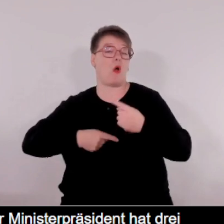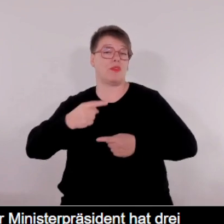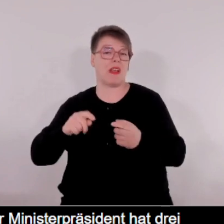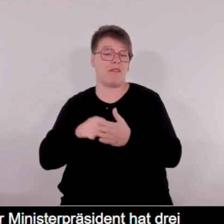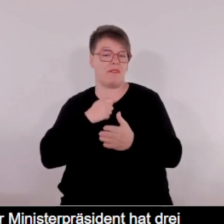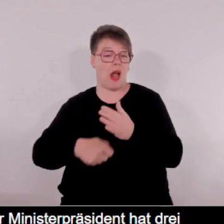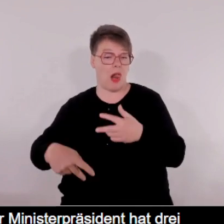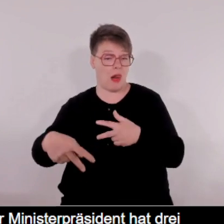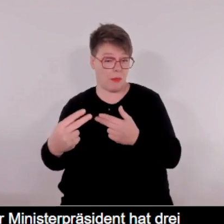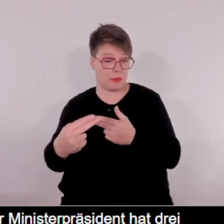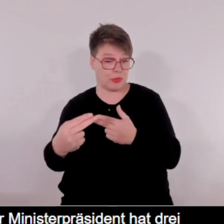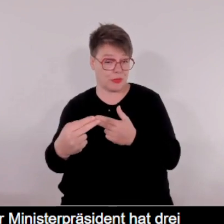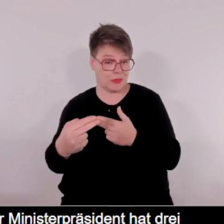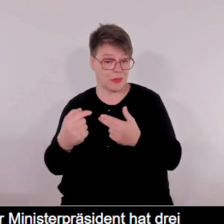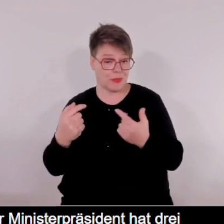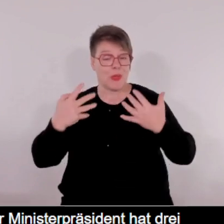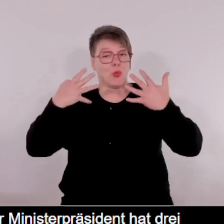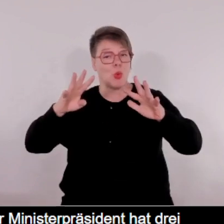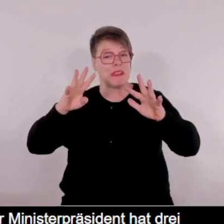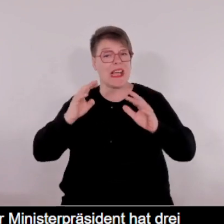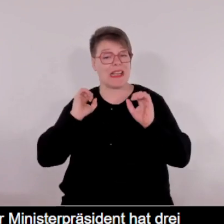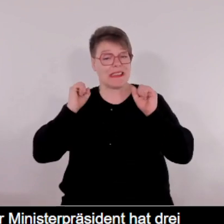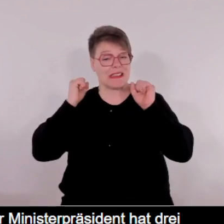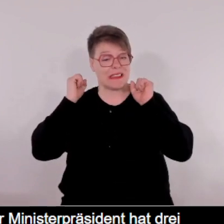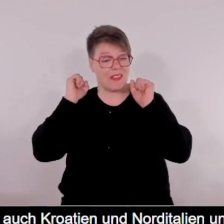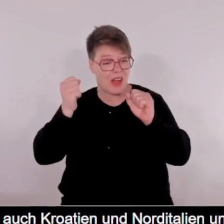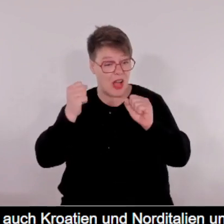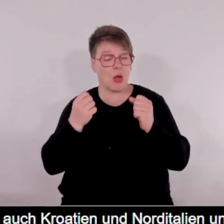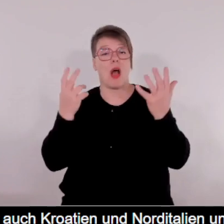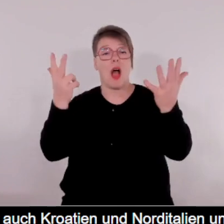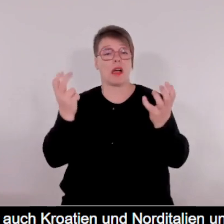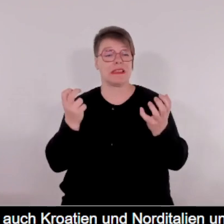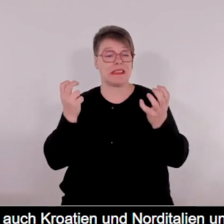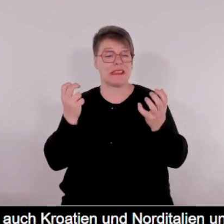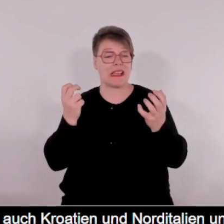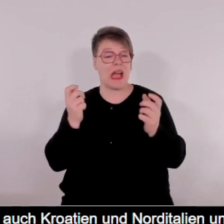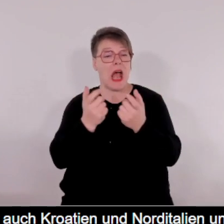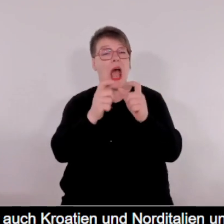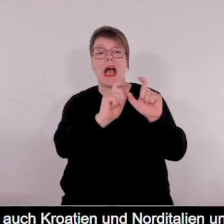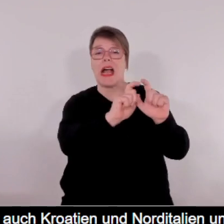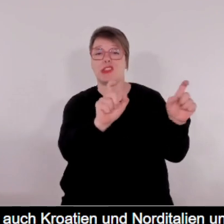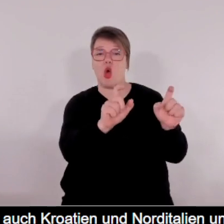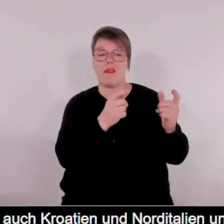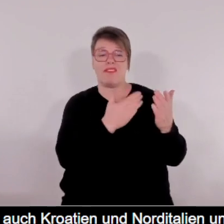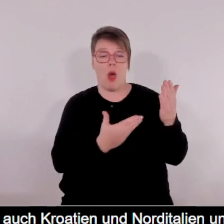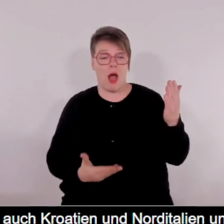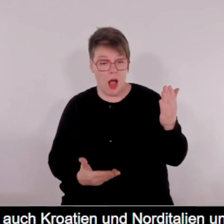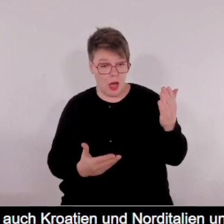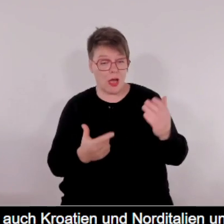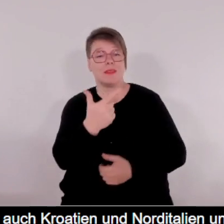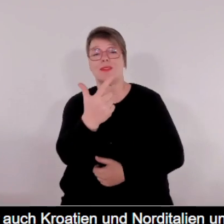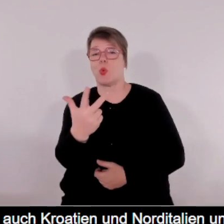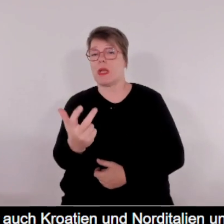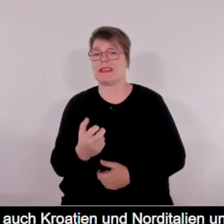für unsere Zukunft und für unsere Mitbürgerinnen und Mitbürger. Insofern können wir schon nach getaner Arbeit in diesem Jahr jetzt